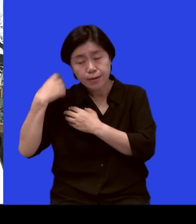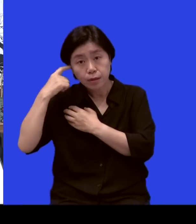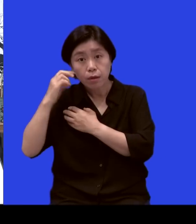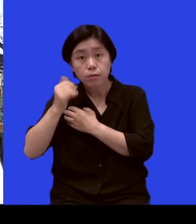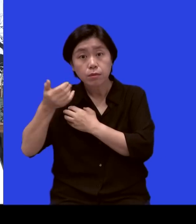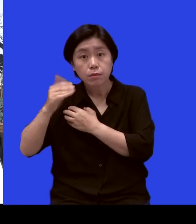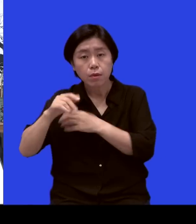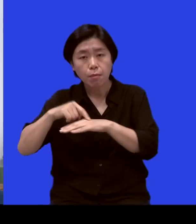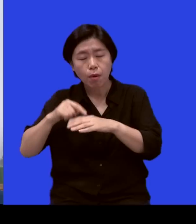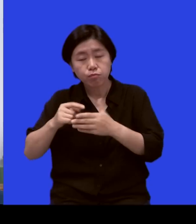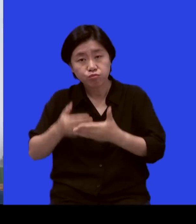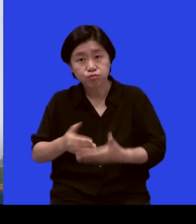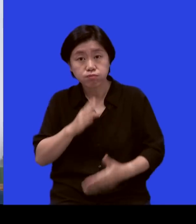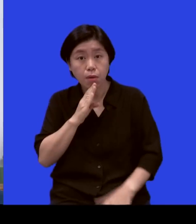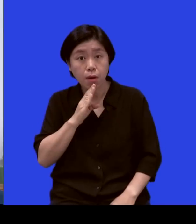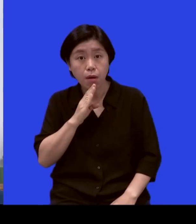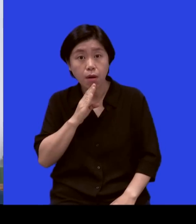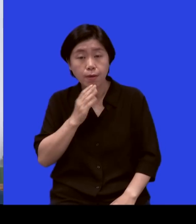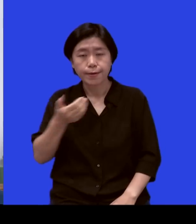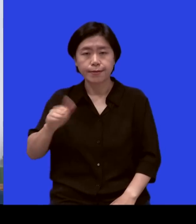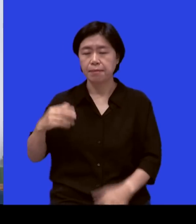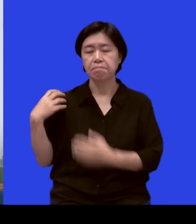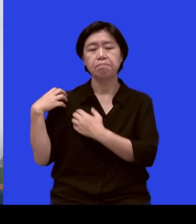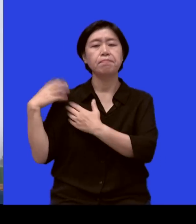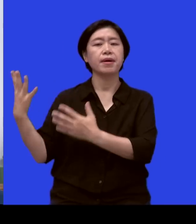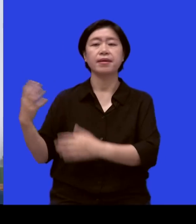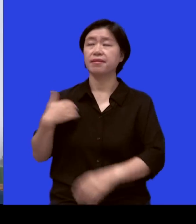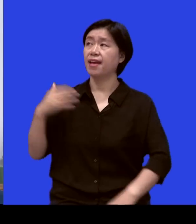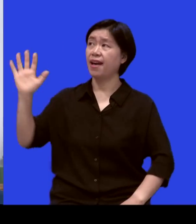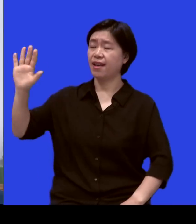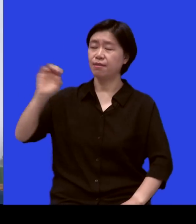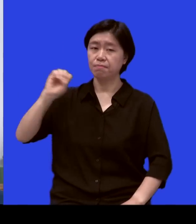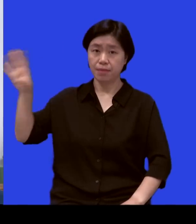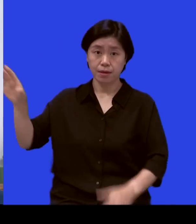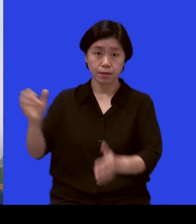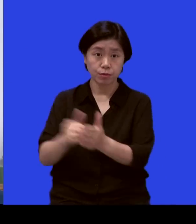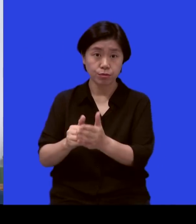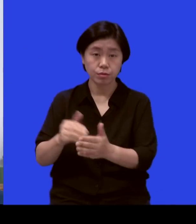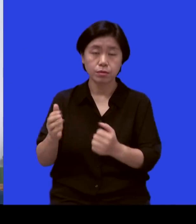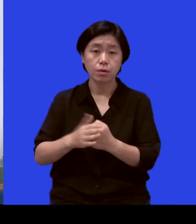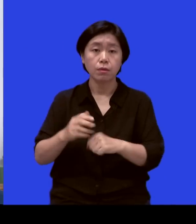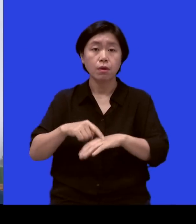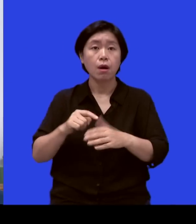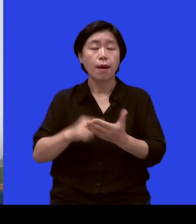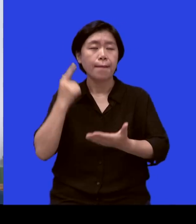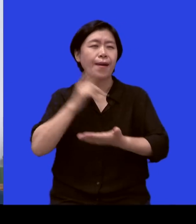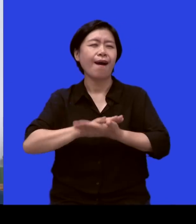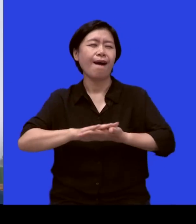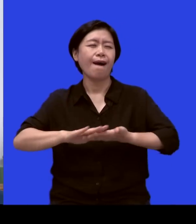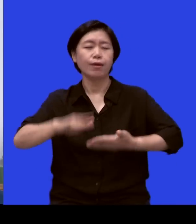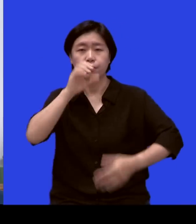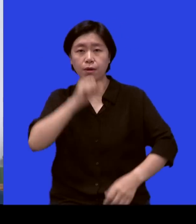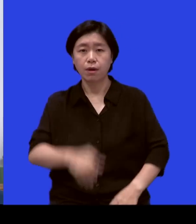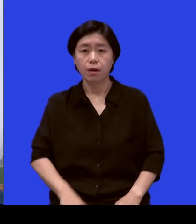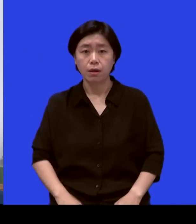그러니까 그날부터는요 너무나 평안해 내가. 예. 그런데 하나는 기도가 안 되더라고.